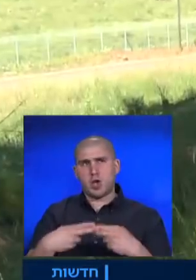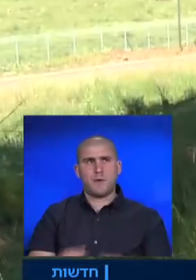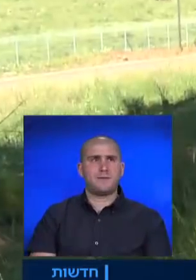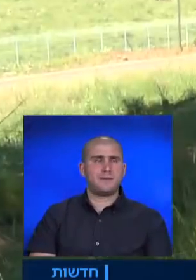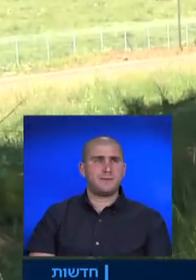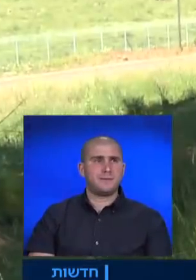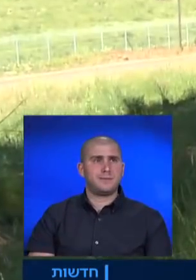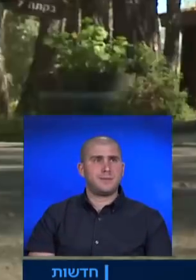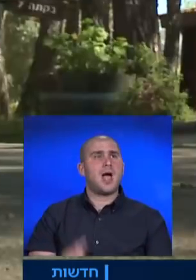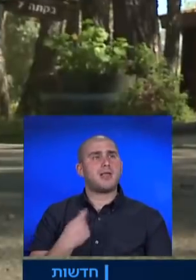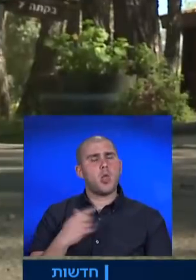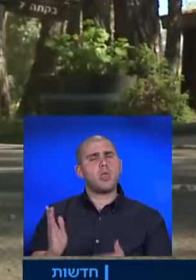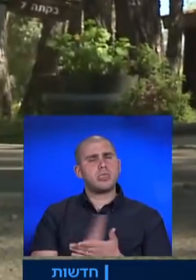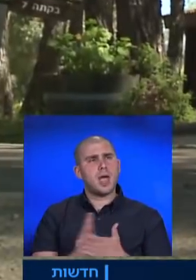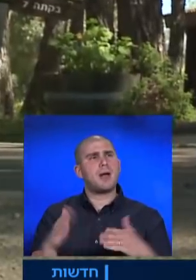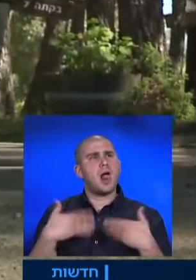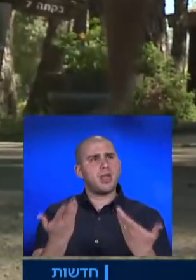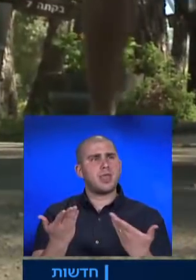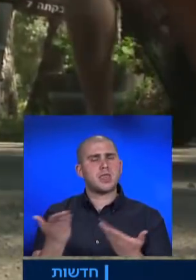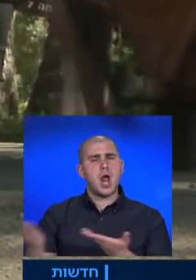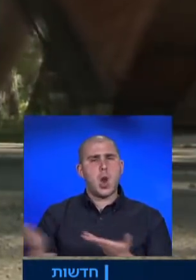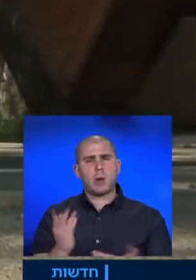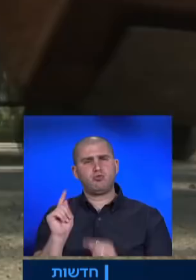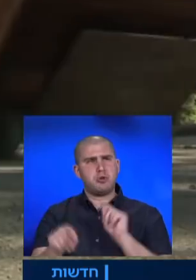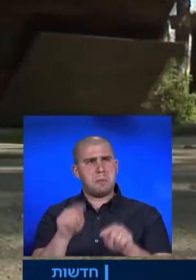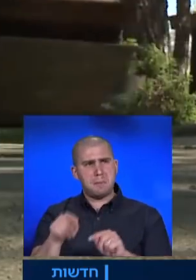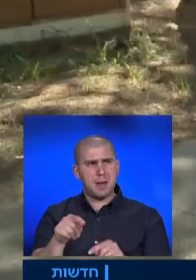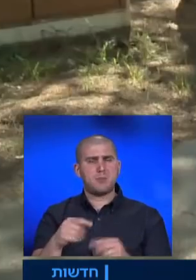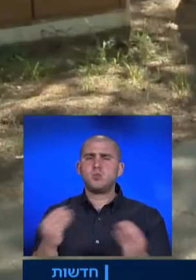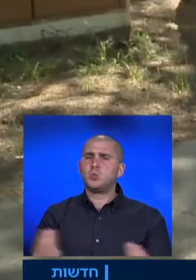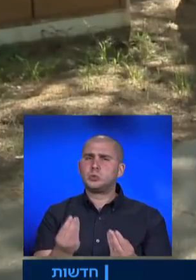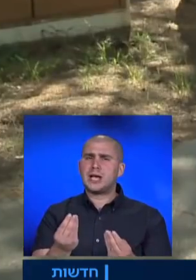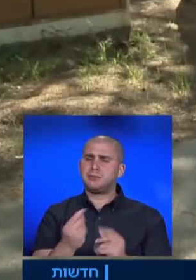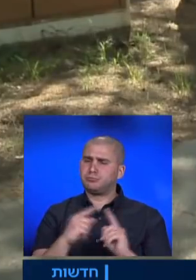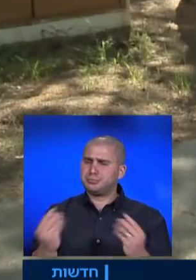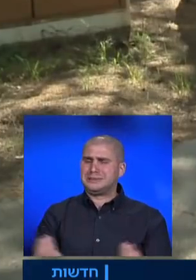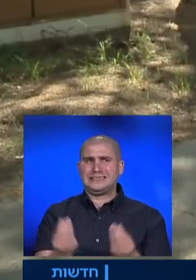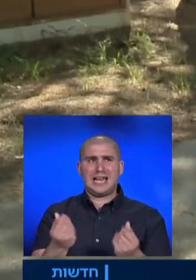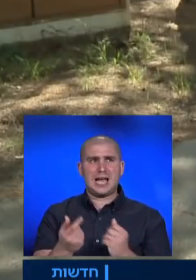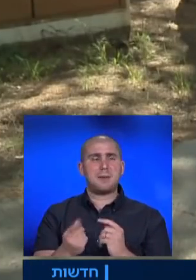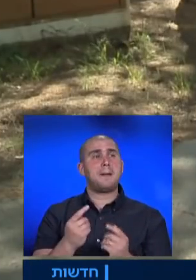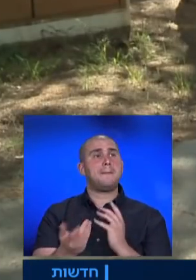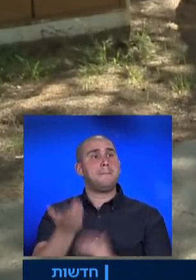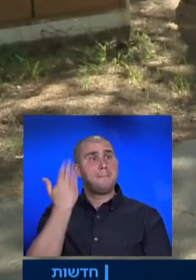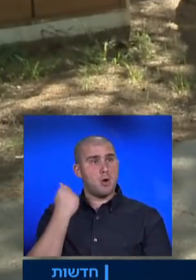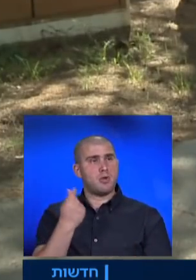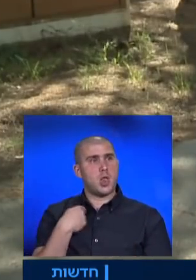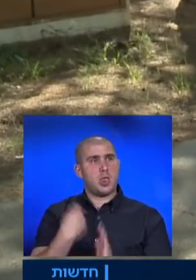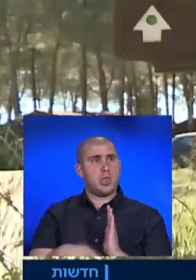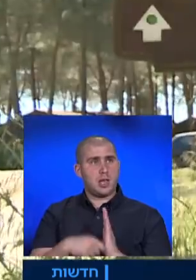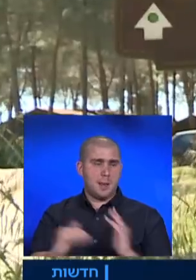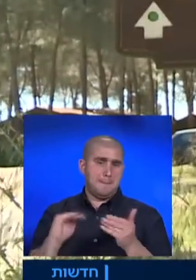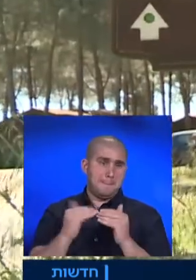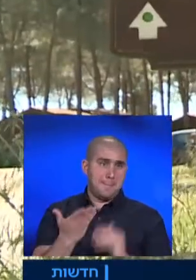אנחנו נערכים לתת לאורחים שמגיעים מוצרים או מצרכים מראש, אנחנו נקנה להם בהתאם